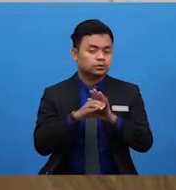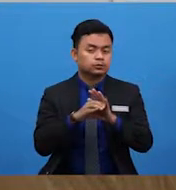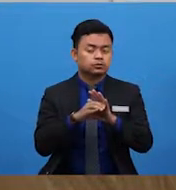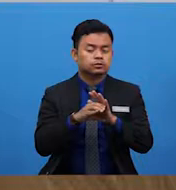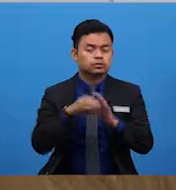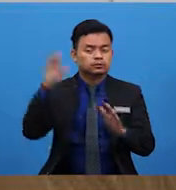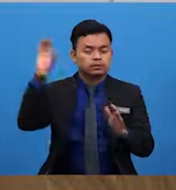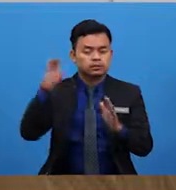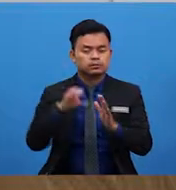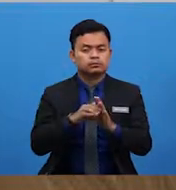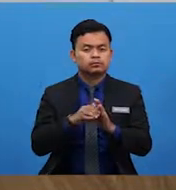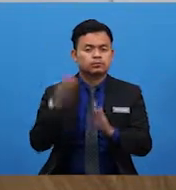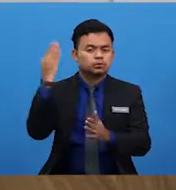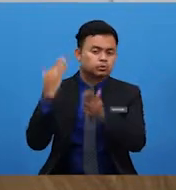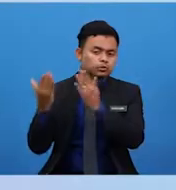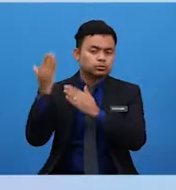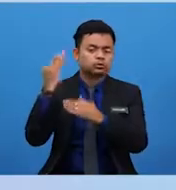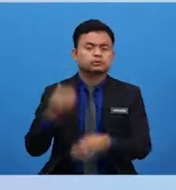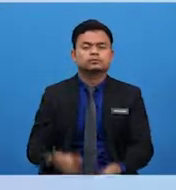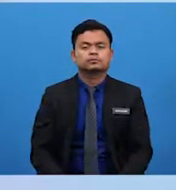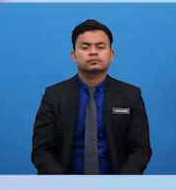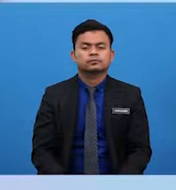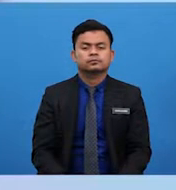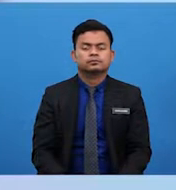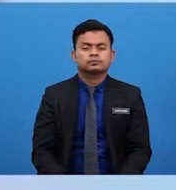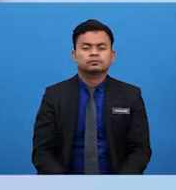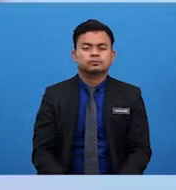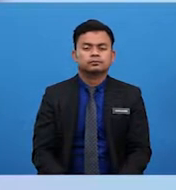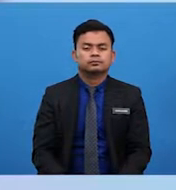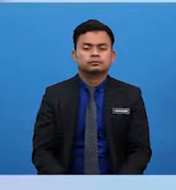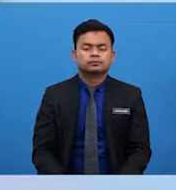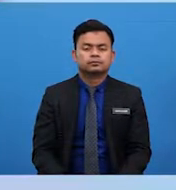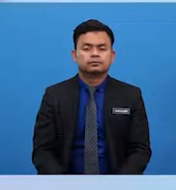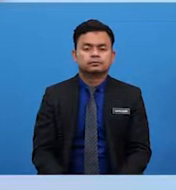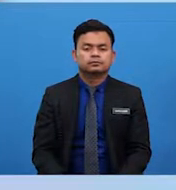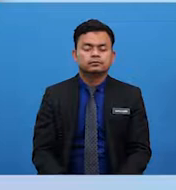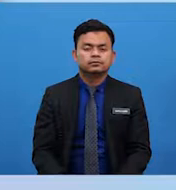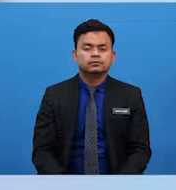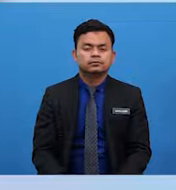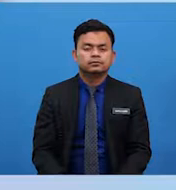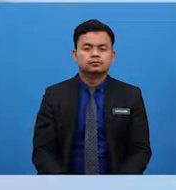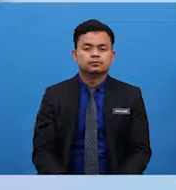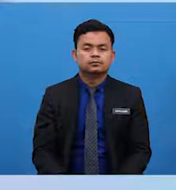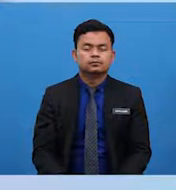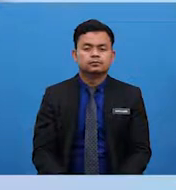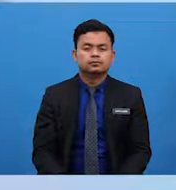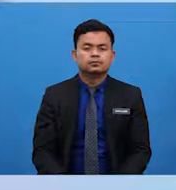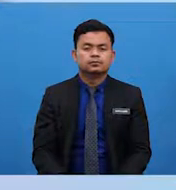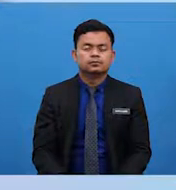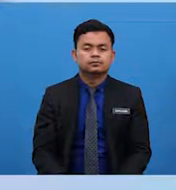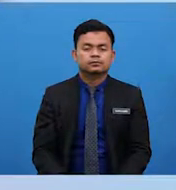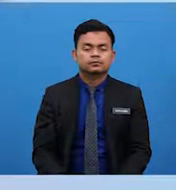itu menggunakan teknik chiaroscuro gimana yang bermain dengan pencahayaan hidup mungkin iya